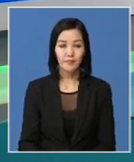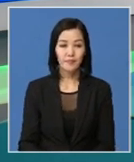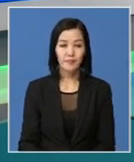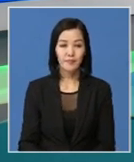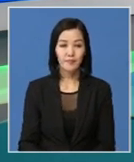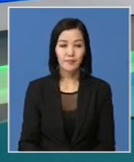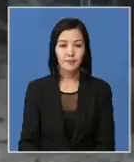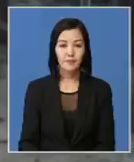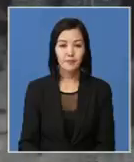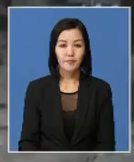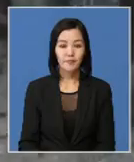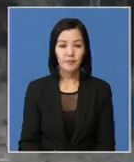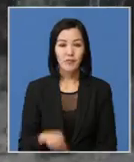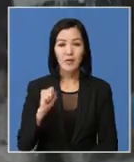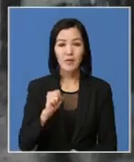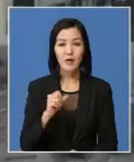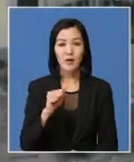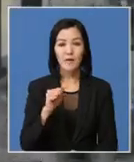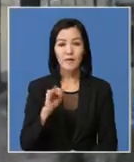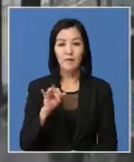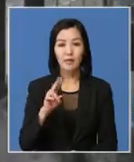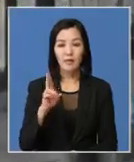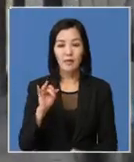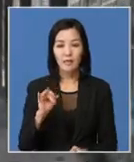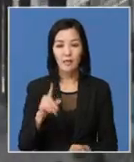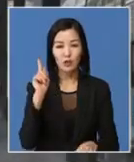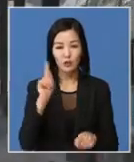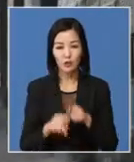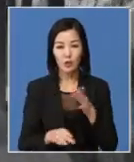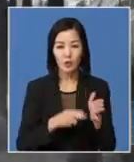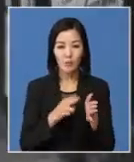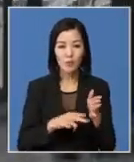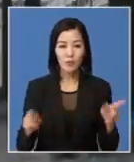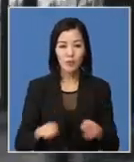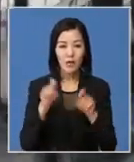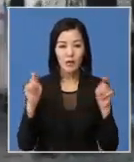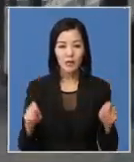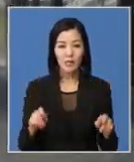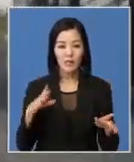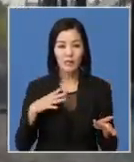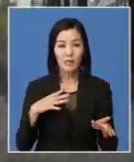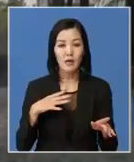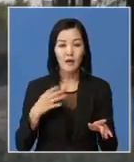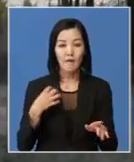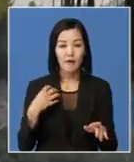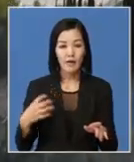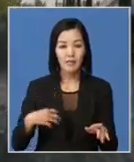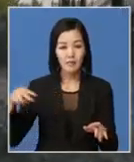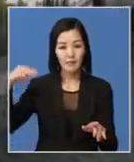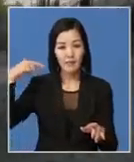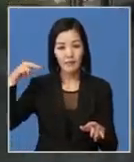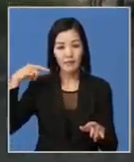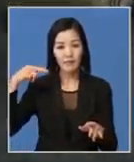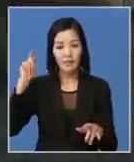топтамада. Африкадан жүрдек пой жүре бастады. Шараның ашылу салтанатына Франция президенті мен Марокко королі